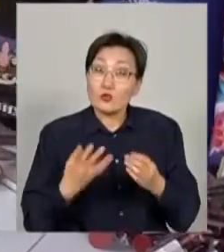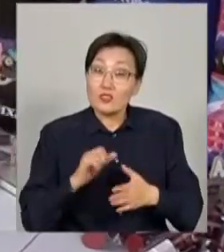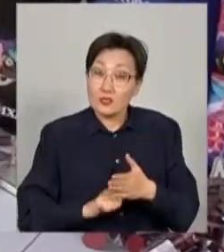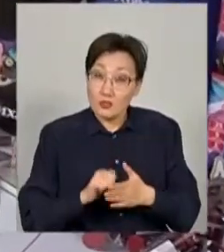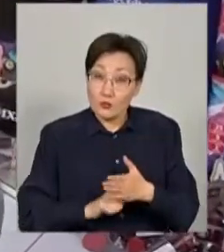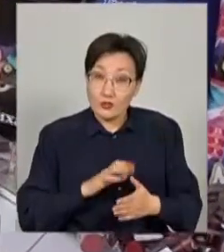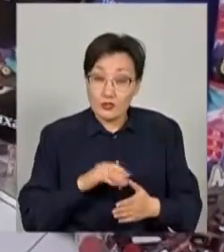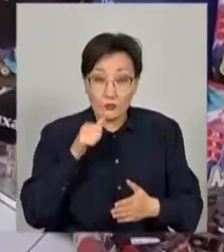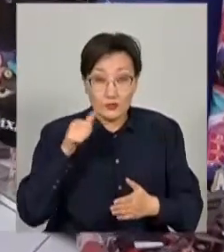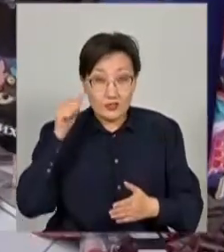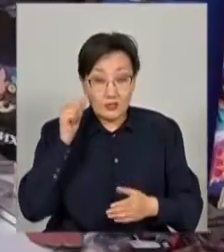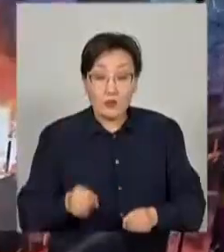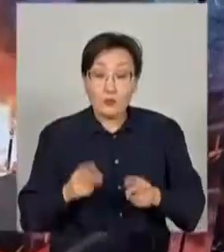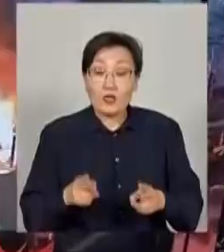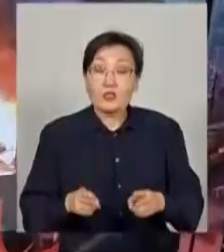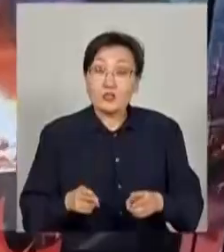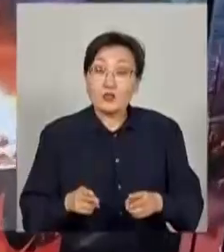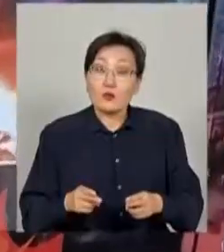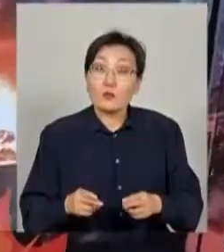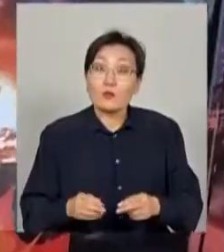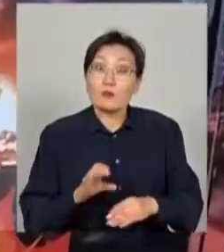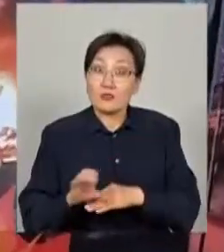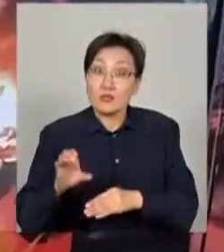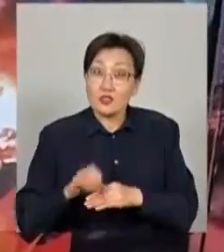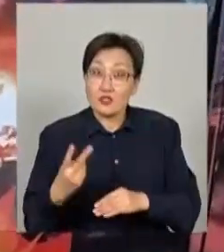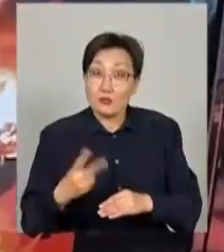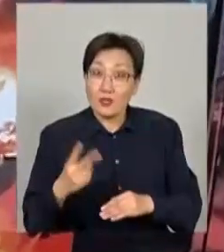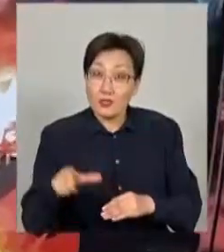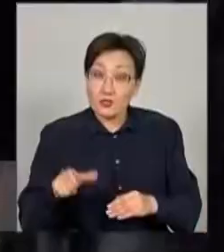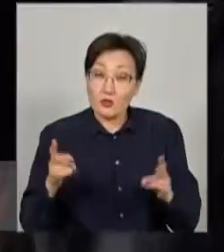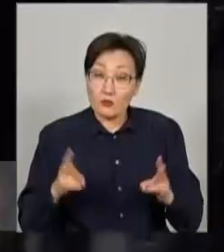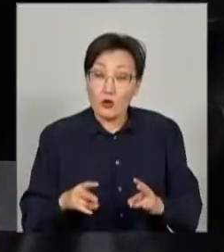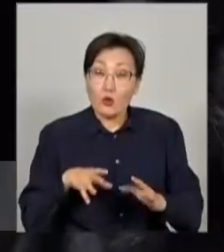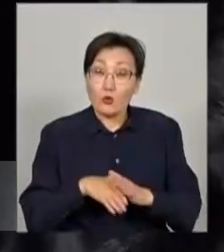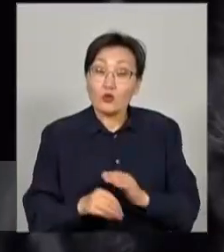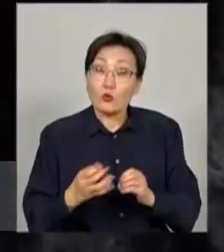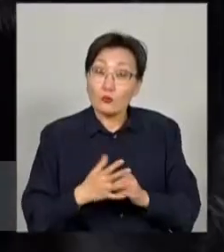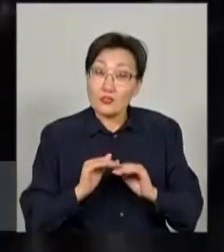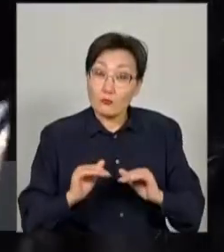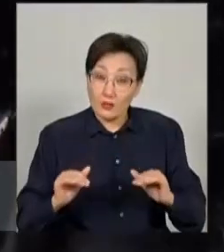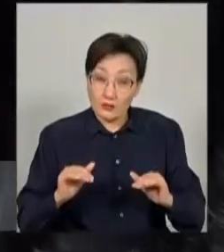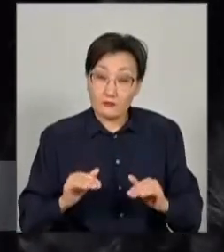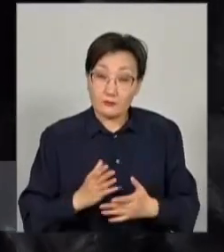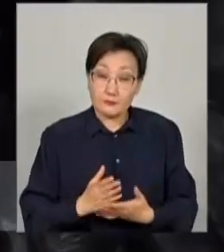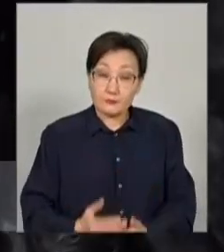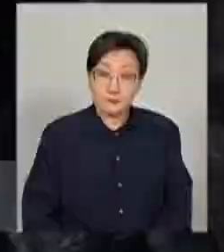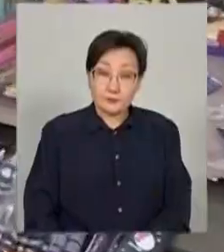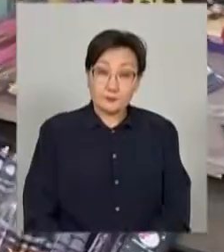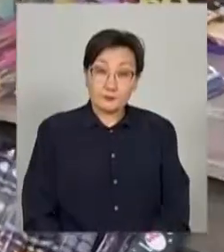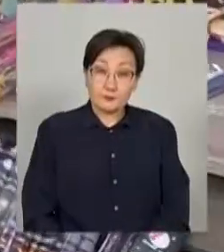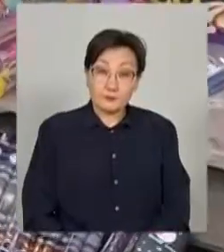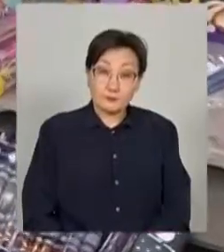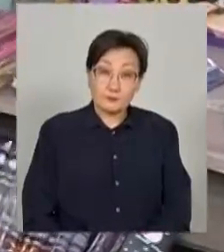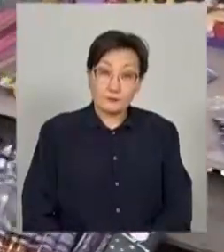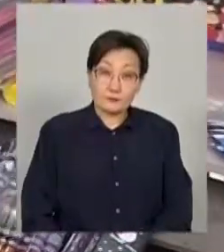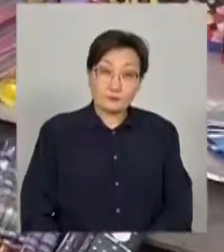жылдың өзінде қауіпті пиротехникадан 22 адам жарақат алған. Олардың 15-і балалар. Ұлағат Арғын жақсылық тілеп берген